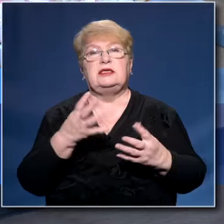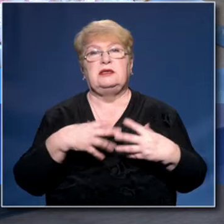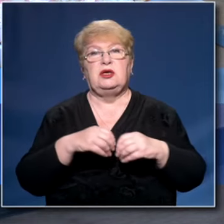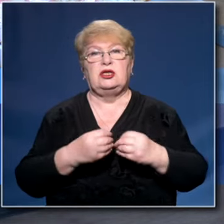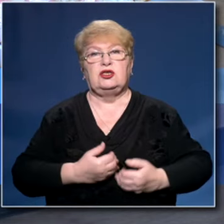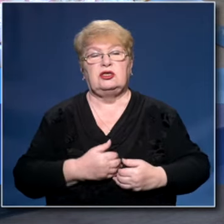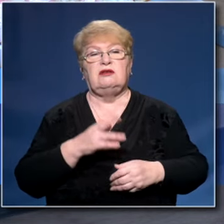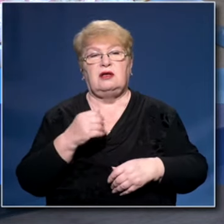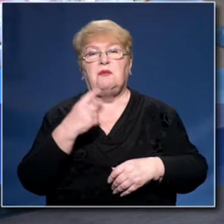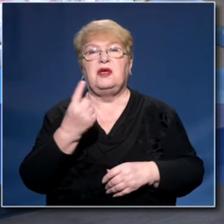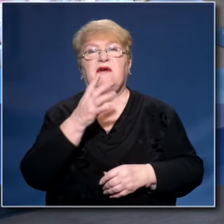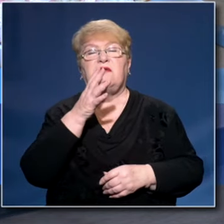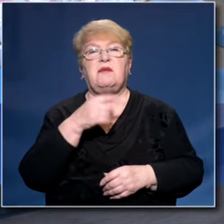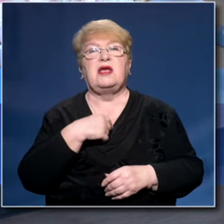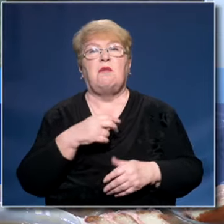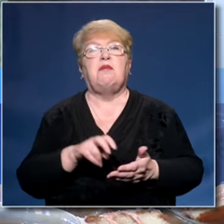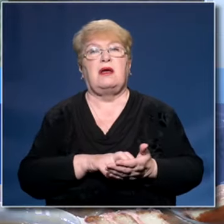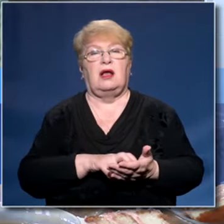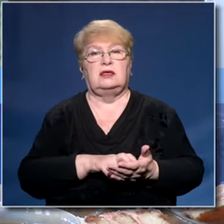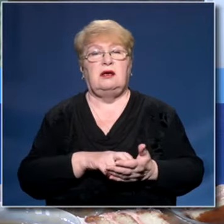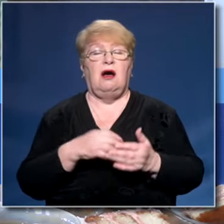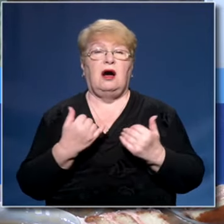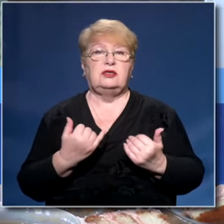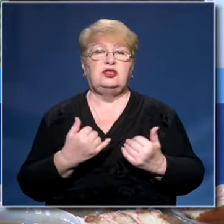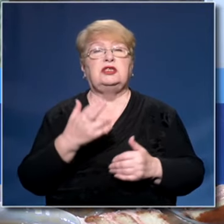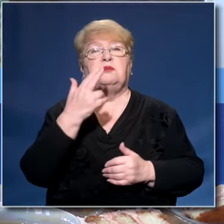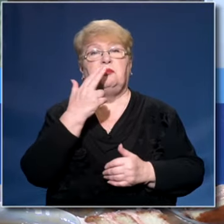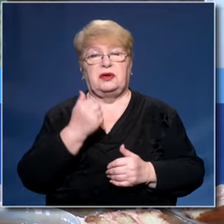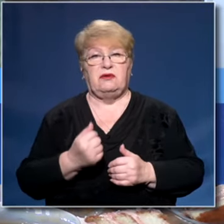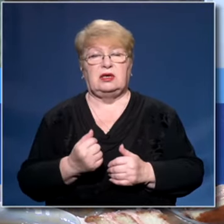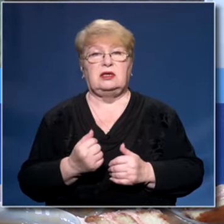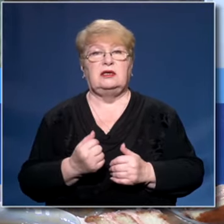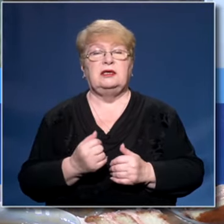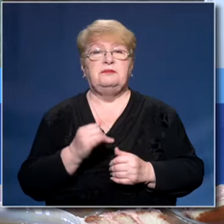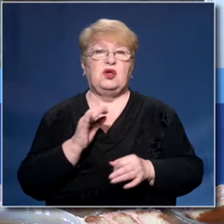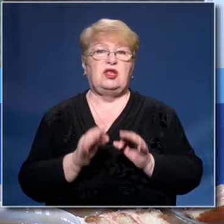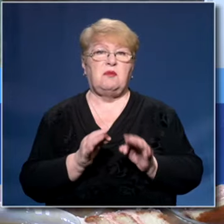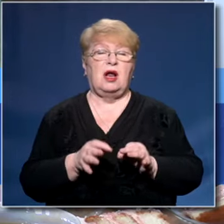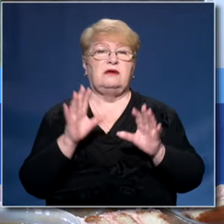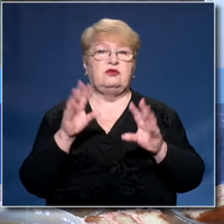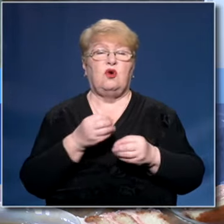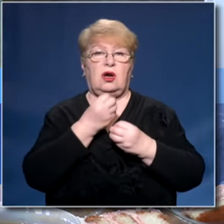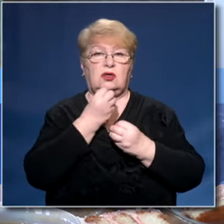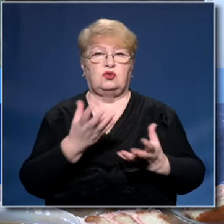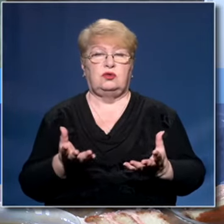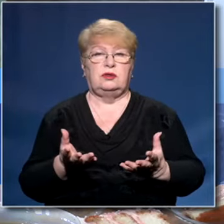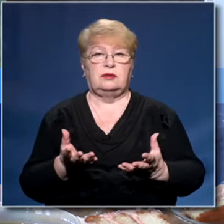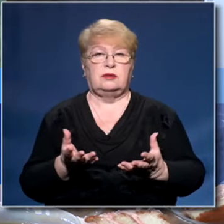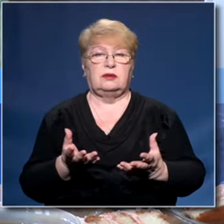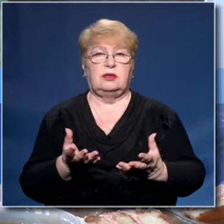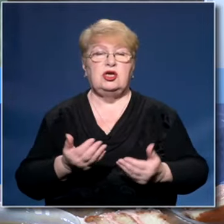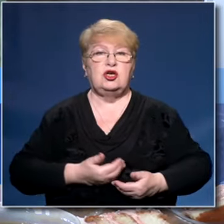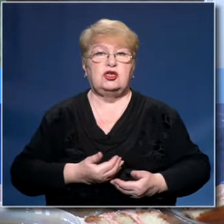первое время да ято боялась а сейчас как-то привыкла и нормально всё